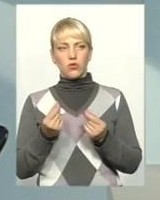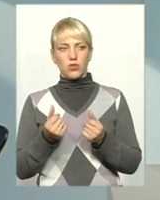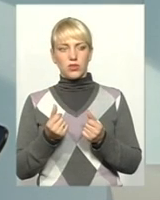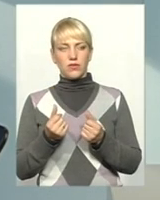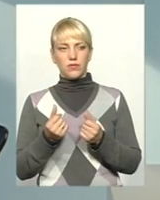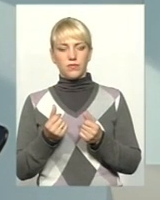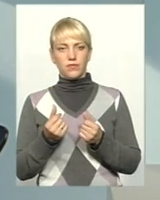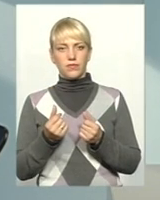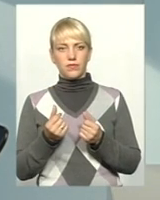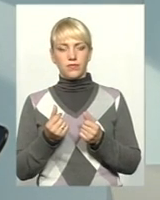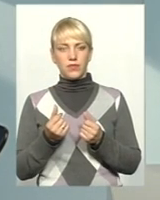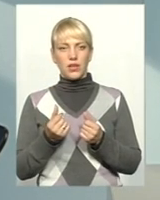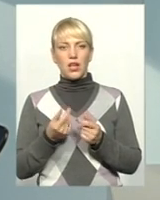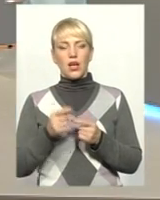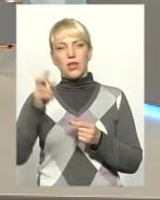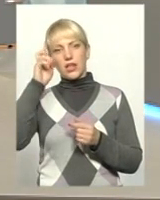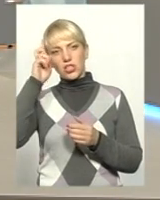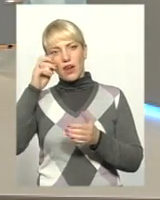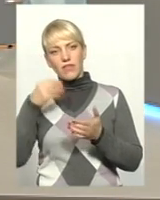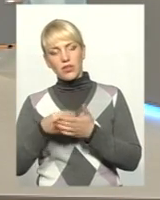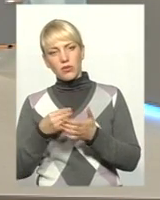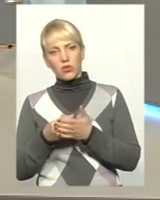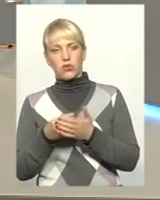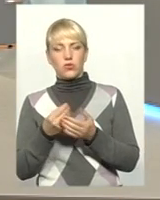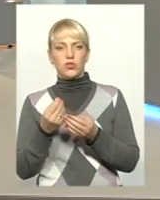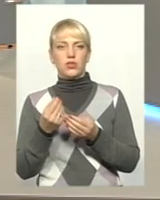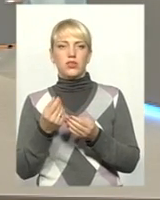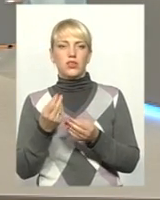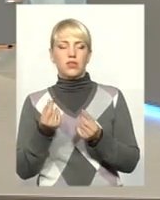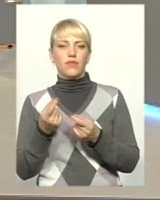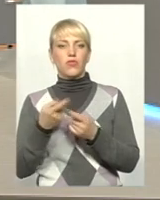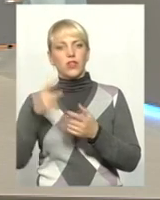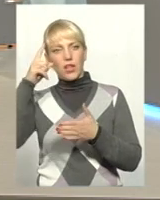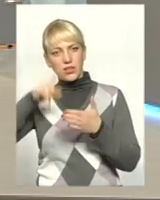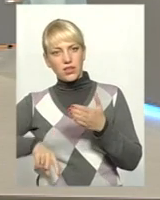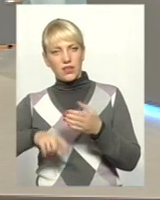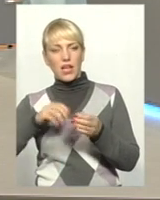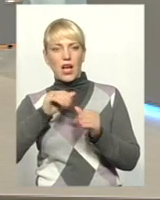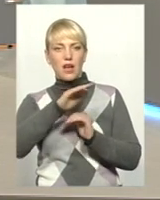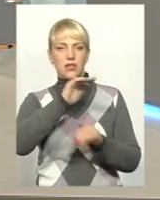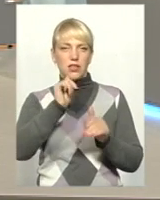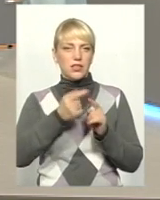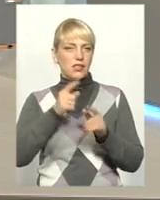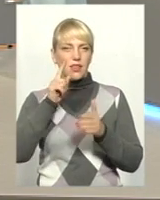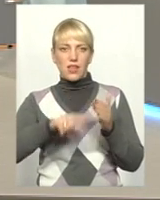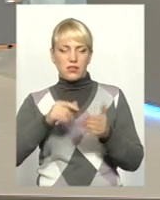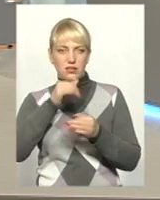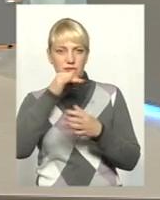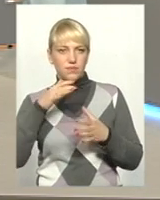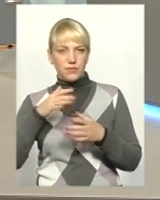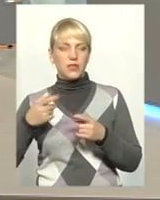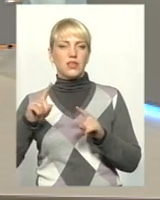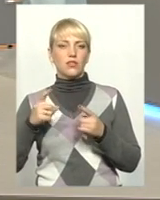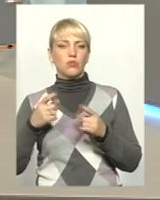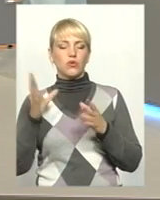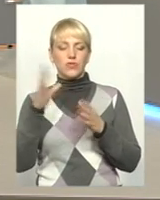кошти, будемо говорити, вони є надійні, а кредитні кошти вони є не зовсім надійні. Тому ми будемо